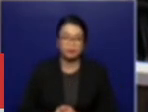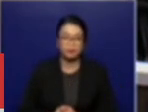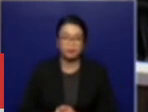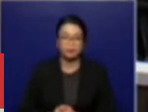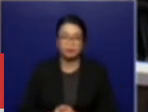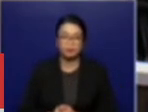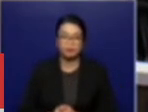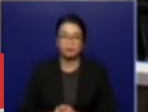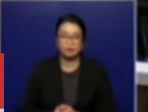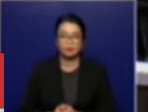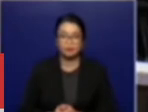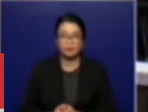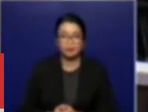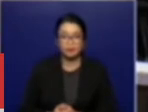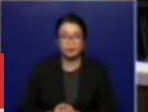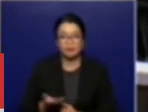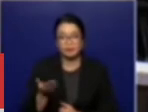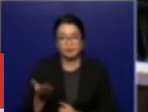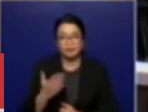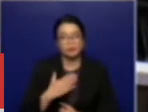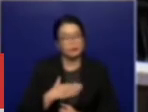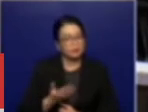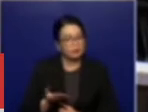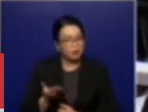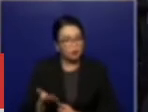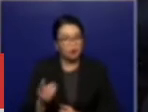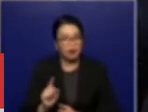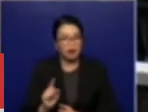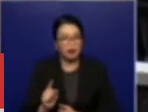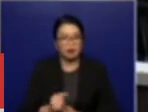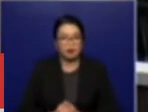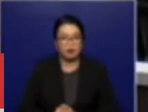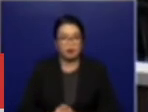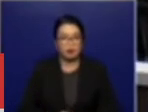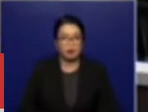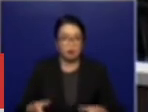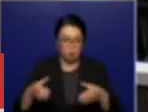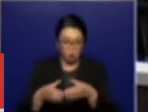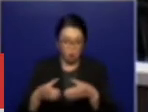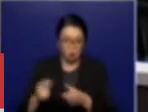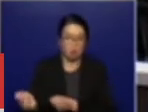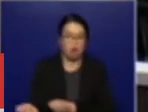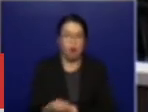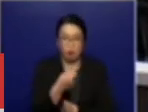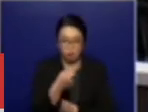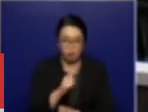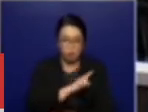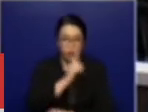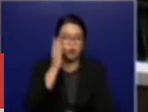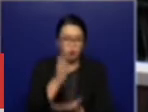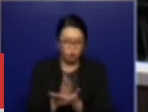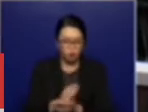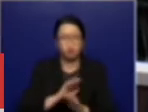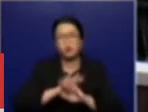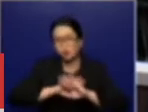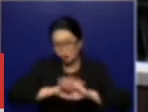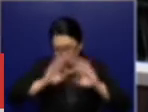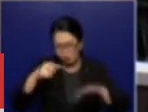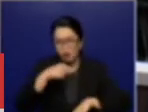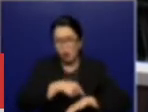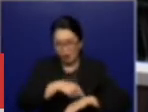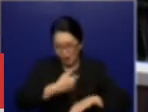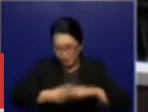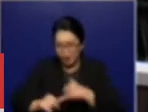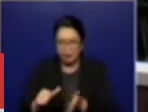ม ต้องขอสักทีนะครับกวนกอล์ฟวันหยุดของท่านนะครับเลิกตีนะครับเอาเวลาไปแก้ปัญหาบ้